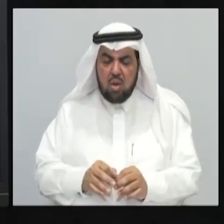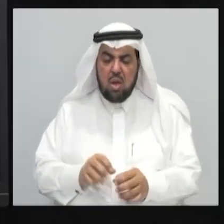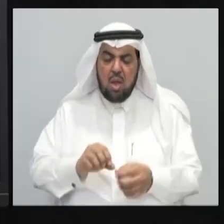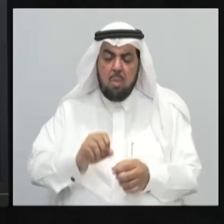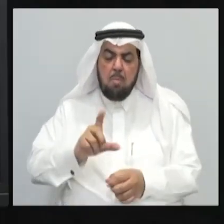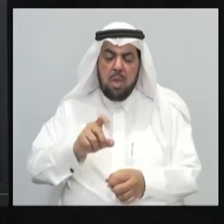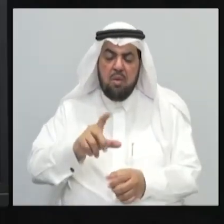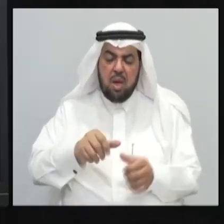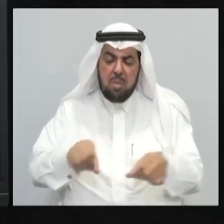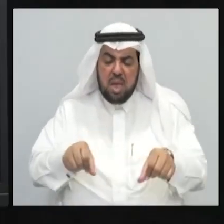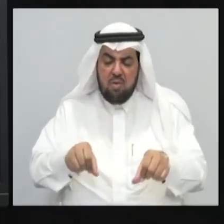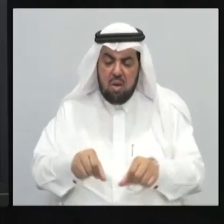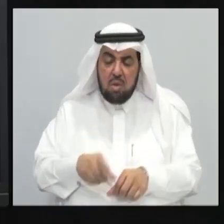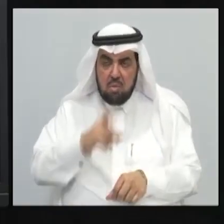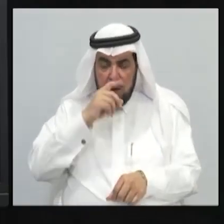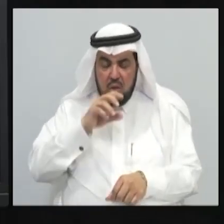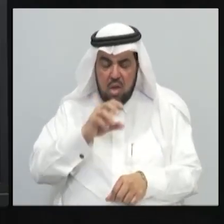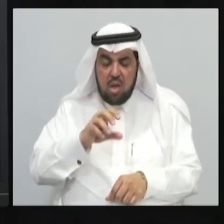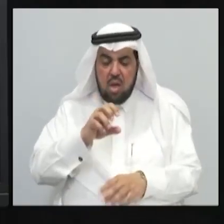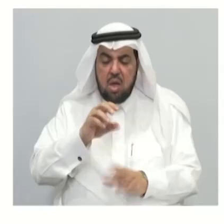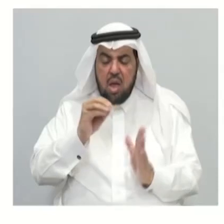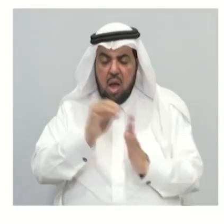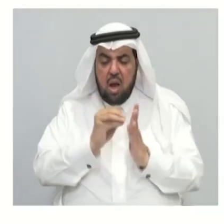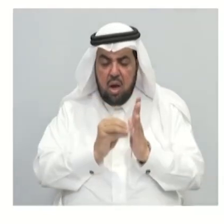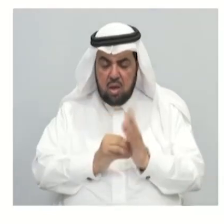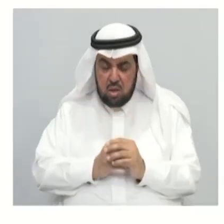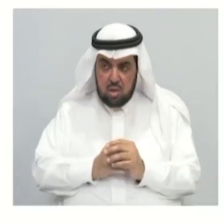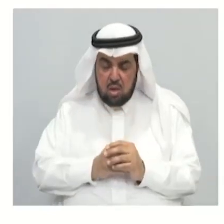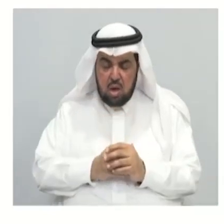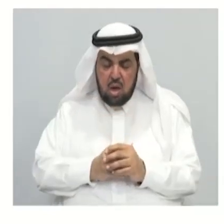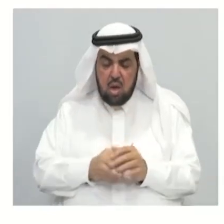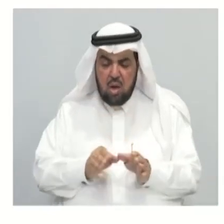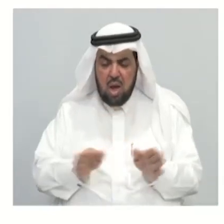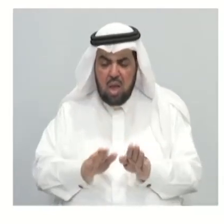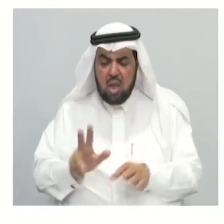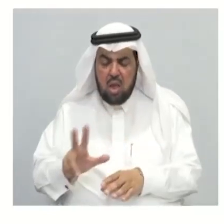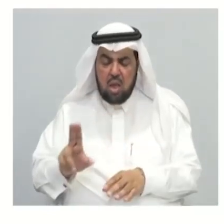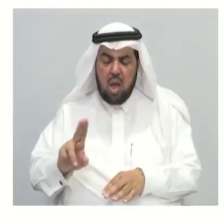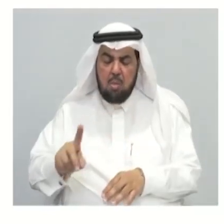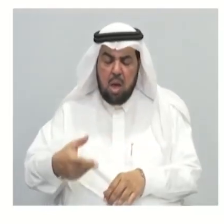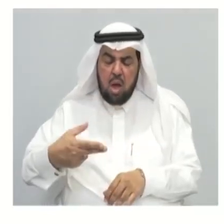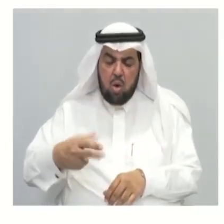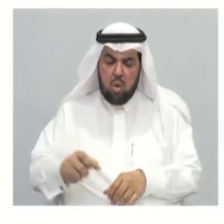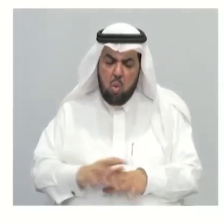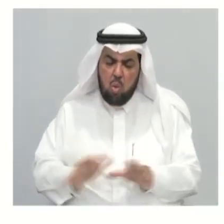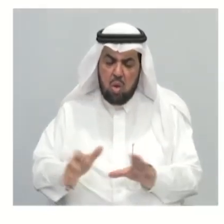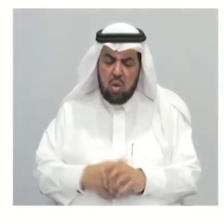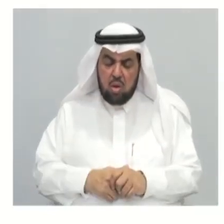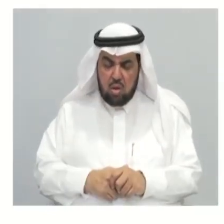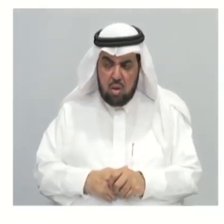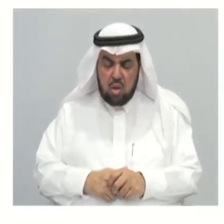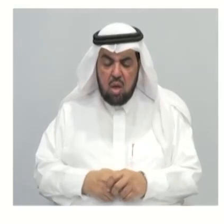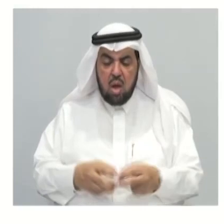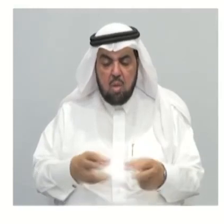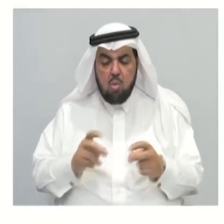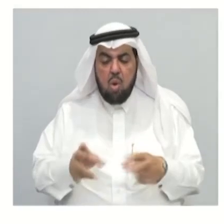المسافه المطلوبه بين هذه العناصر عنصر التباعد لدينا وتنهي عمليه المحاذاه